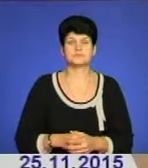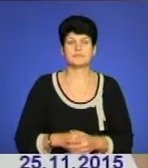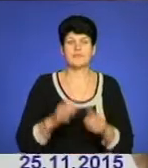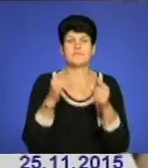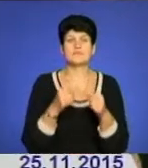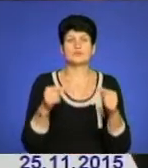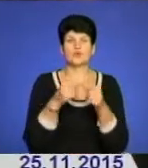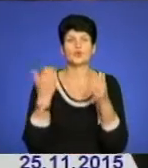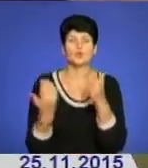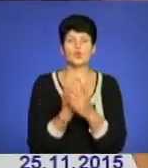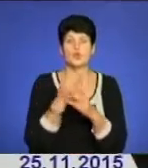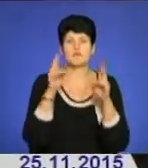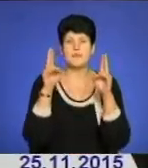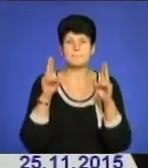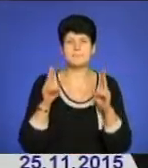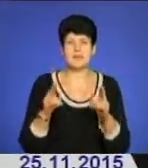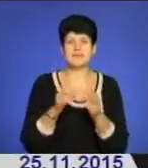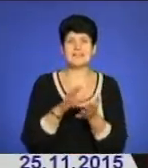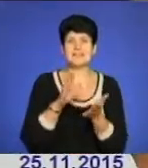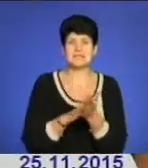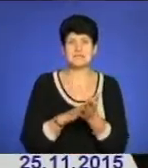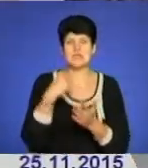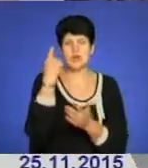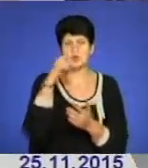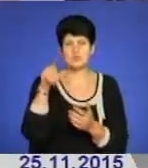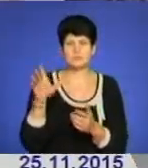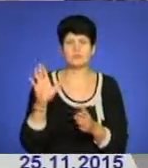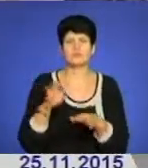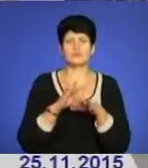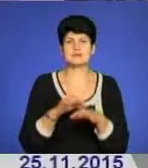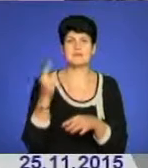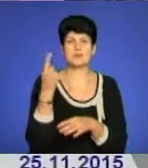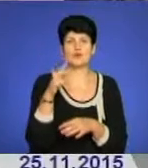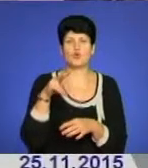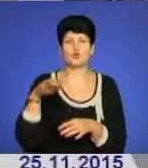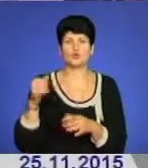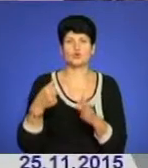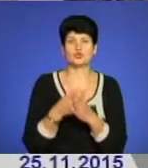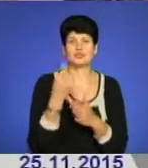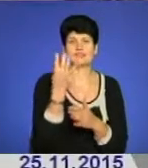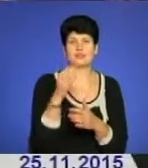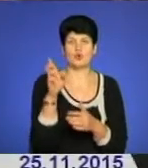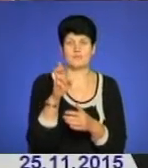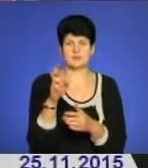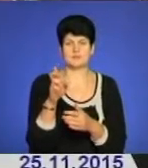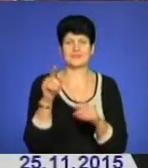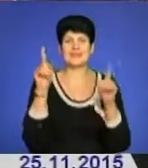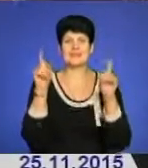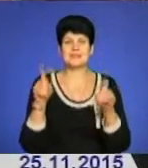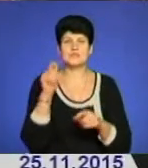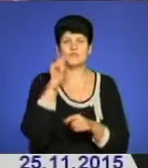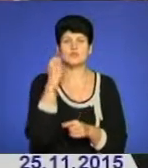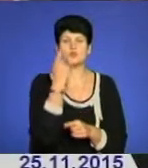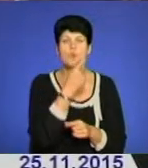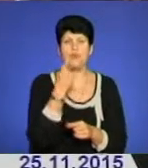Відповідно до нових правил, реєстрація осіб для проходження ЗНО здійснюватиметься з 1 лютого до 4 березня. Тести з української мови